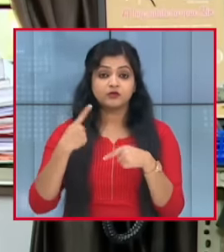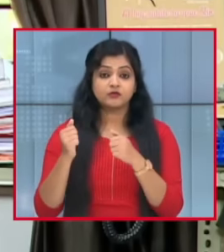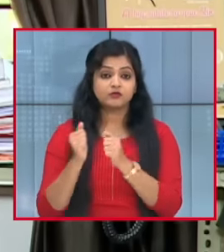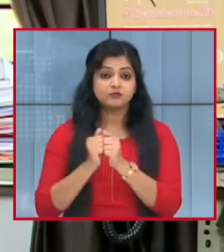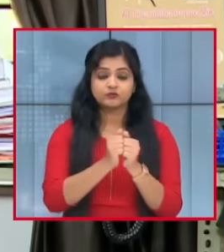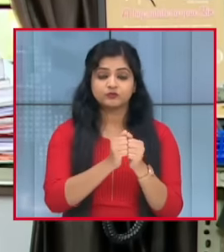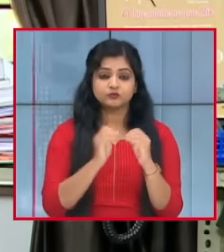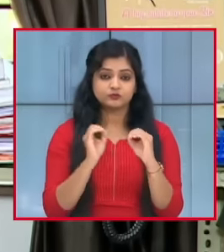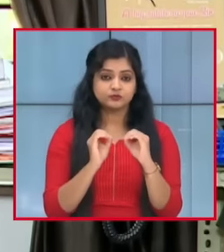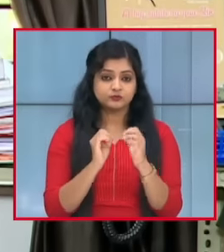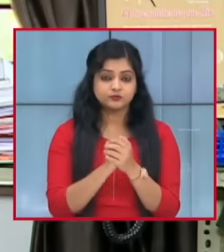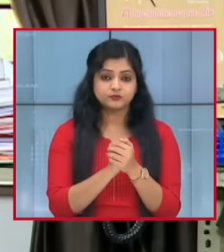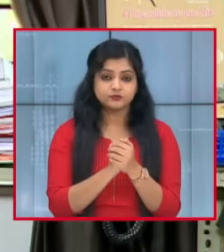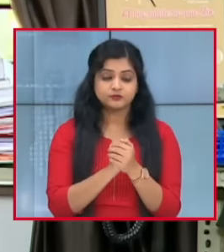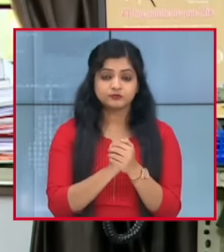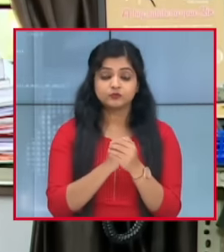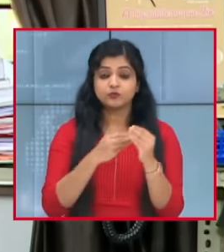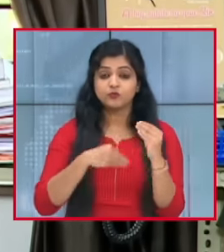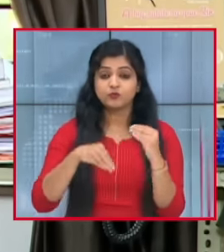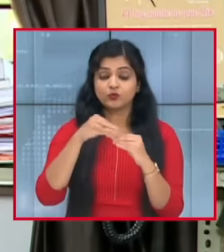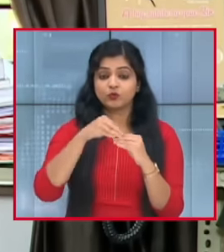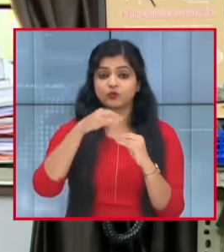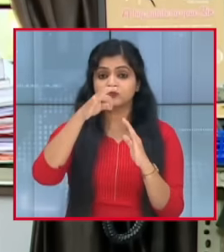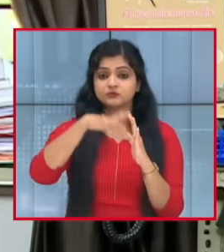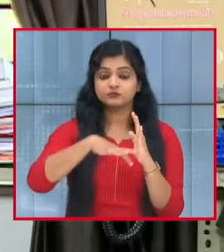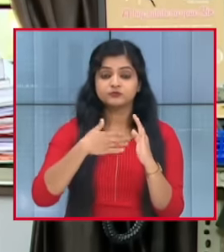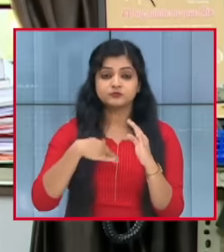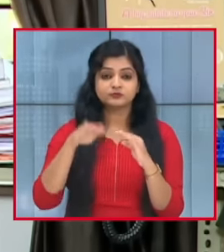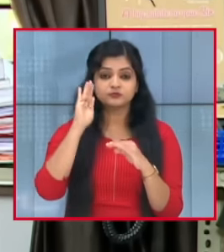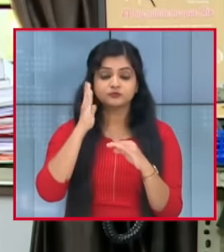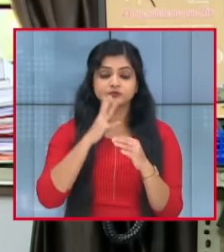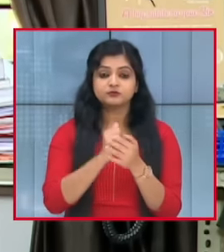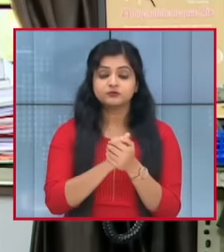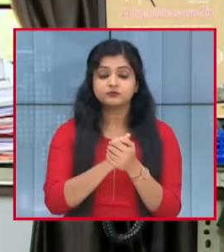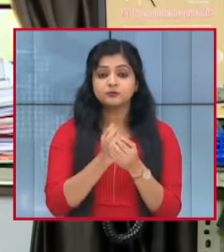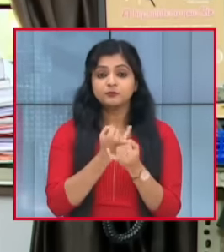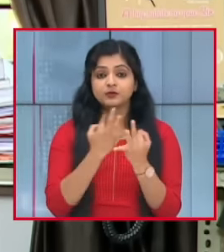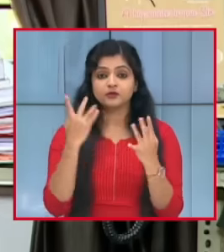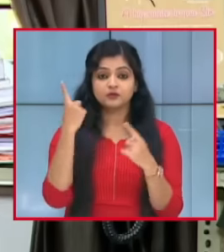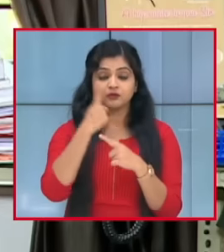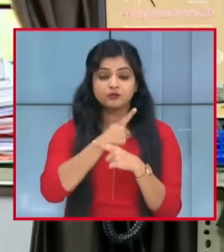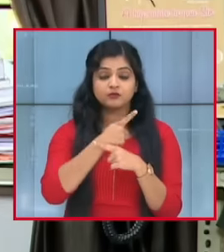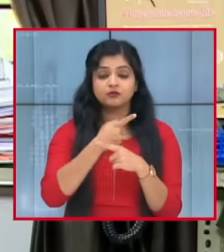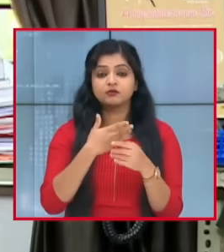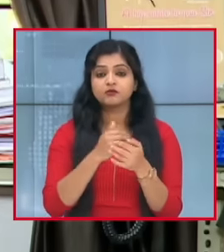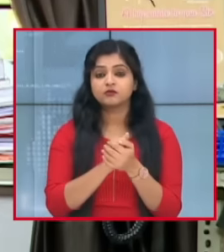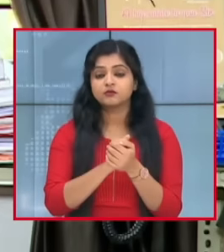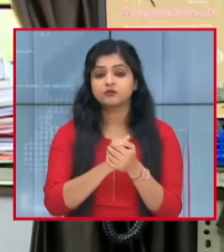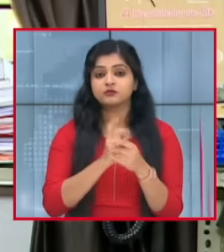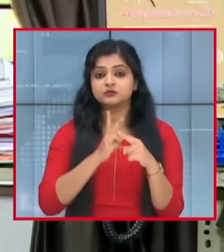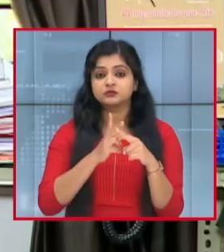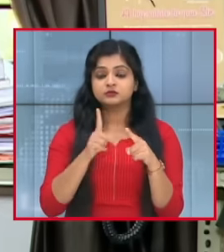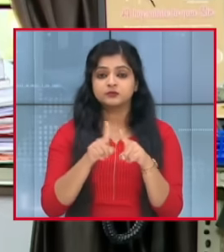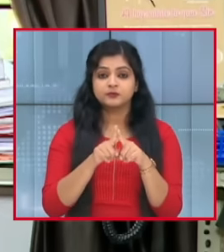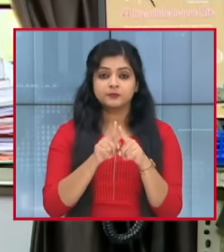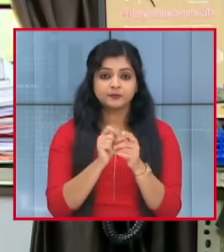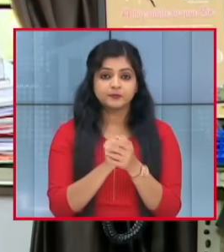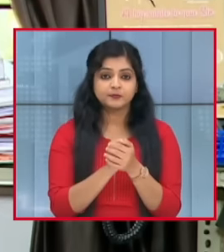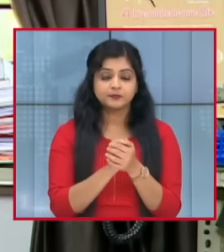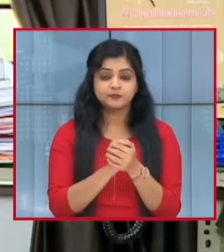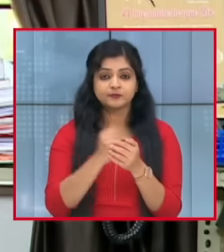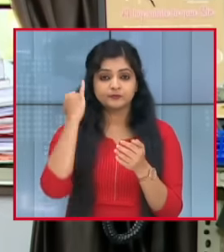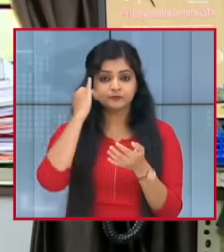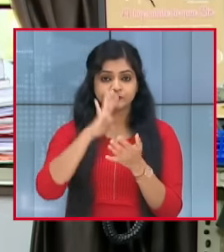നമ്മൾ ഈ കൂടുതൽ കാര്യങ്ങൾ മനസ്സിലാക്കിയതിൽ പല ദിവസങ്ങളിലായിട്ട് ഇയാൾ ഇത്തരത്തിൽ ഉള്ള ഈ